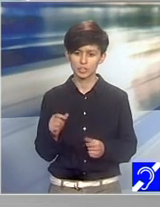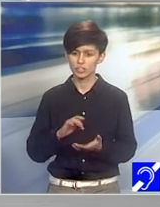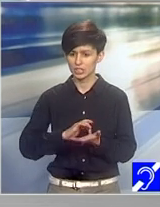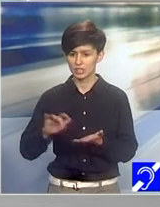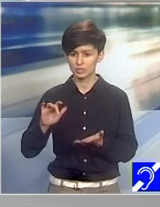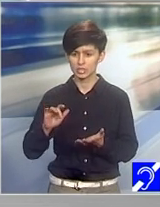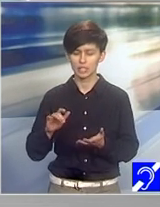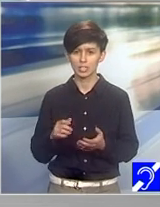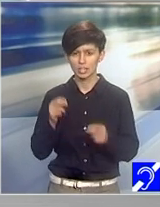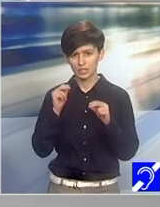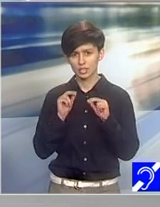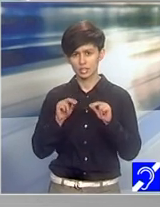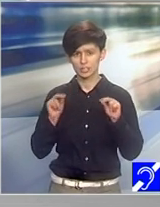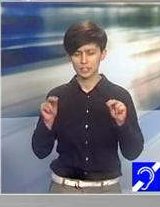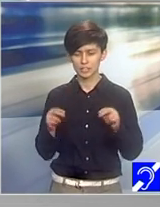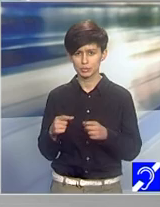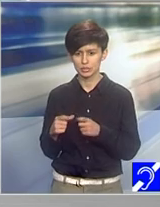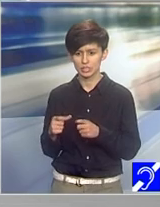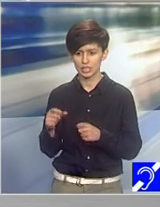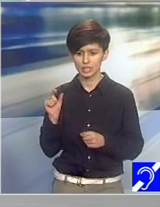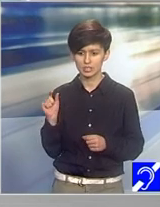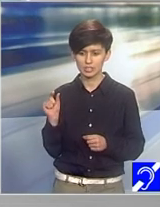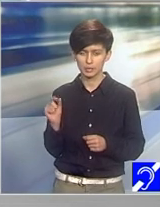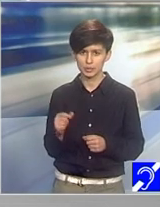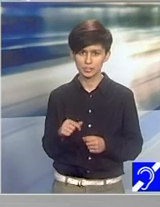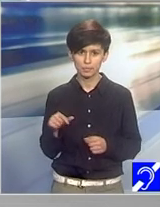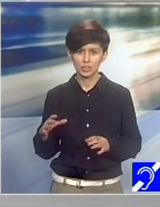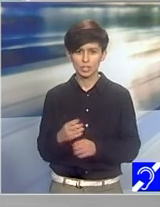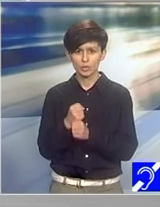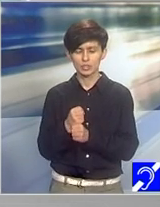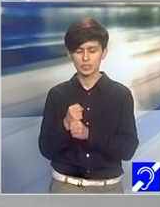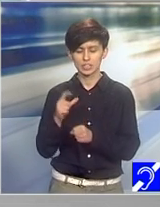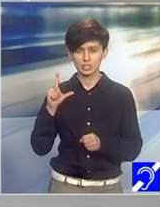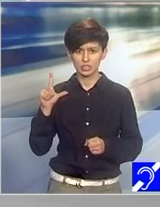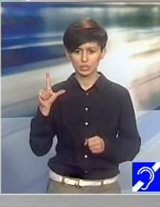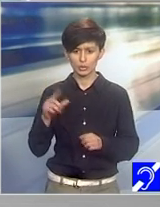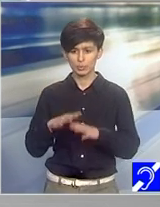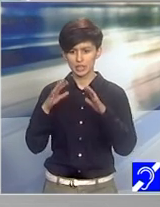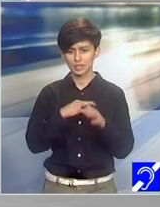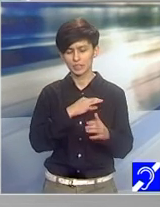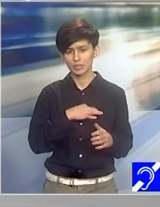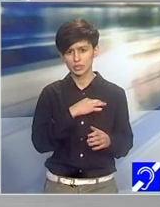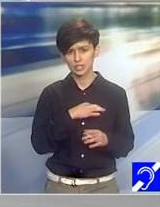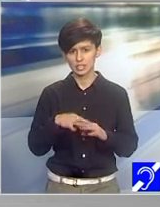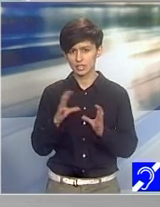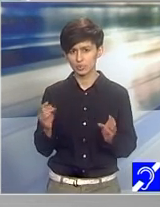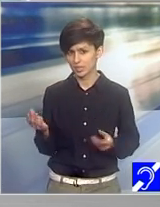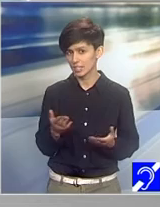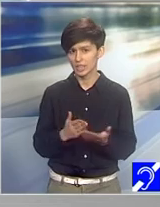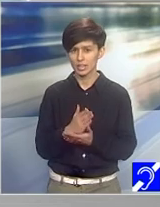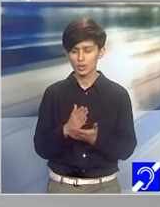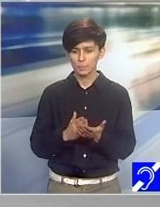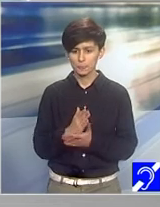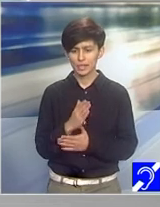gratuitatea învățământului primar. Acum s-au înființat cele două mari universități ale României care au funcționat neîntrerupt de atunci. Mai întâi la Iași